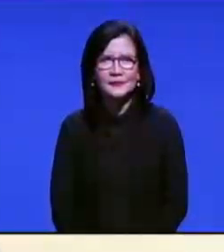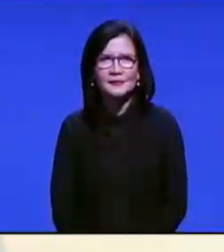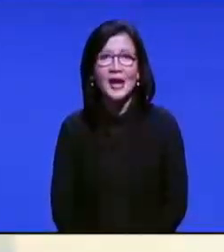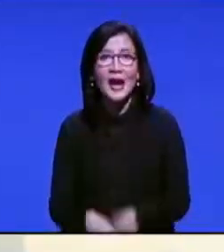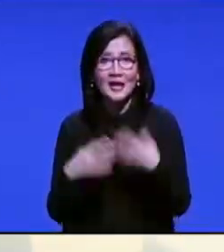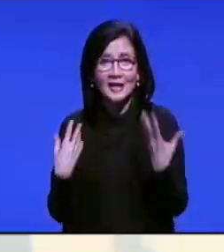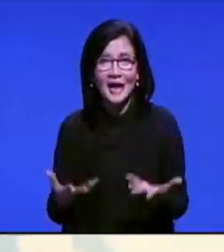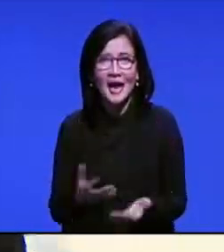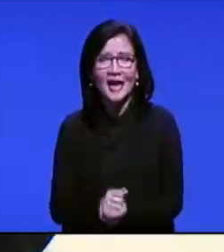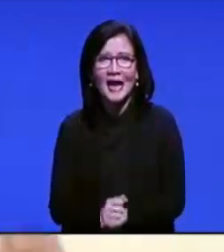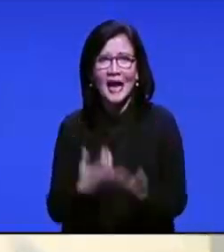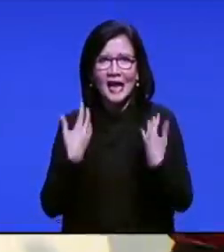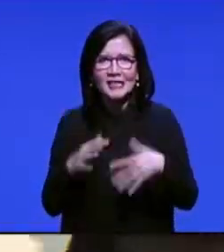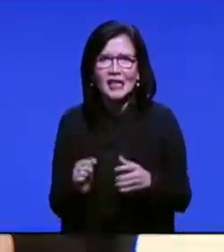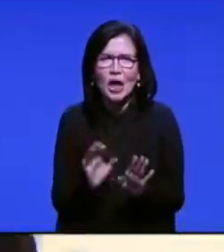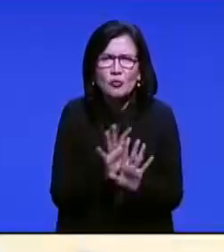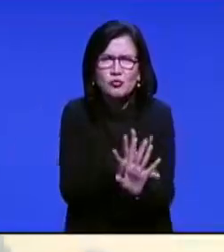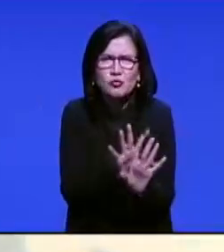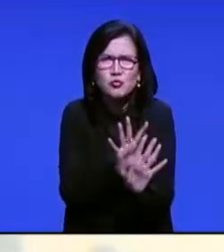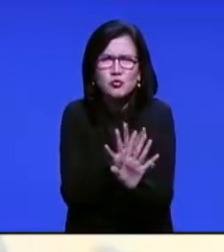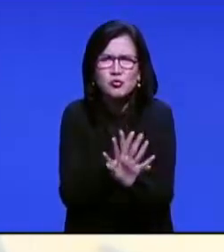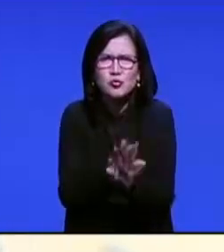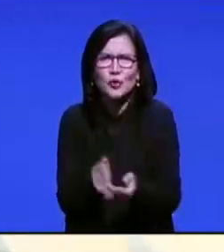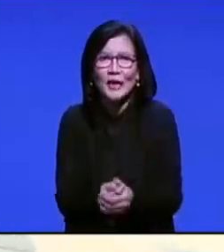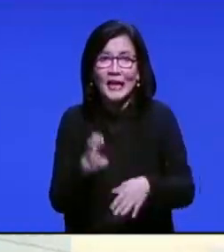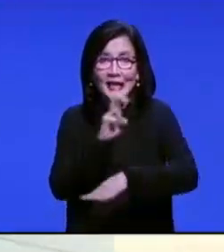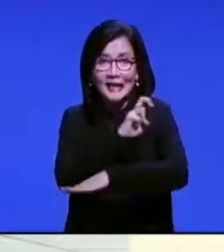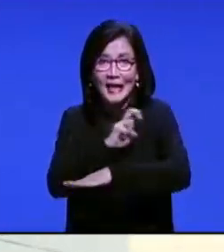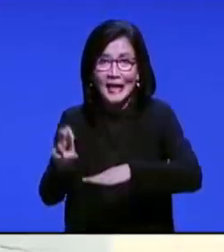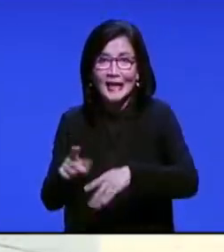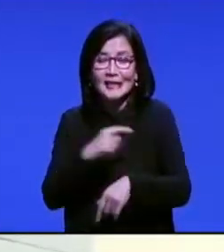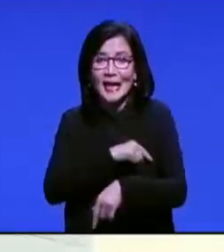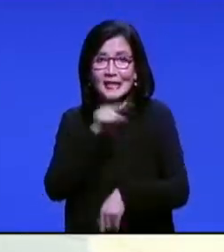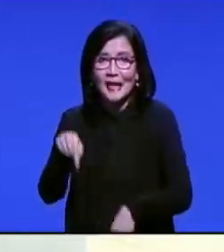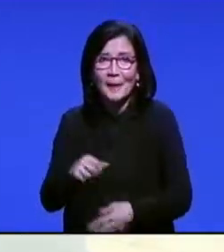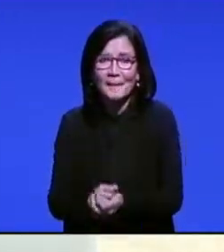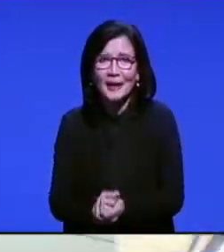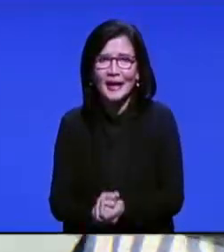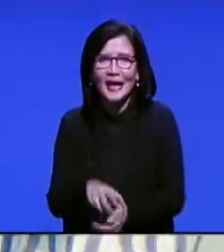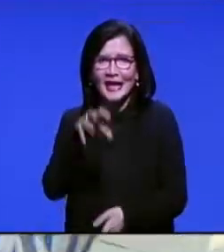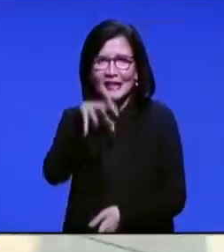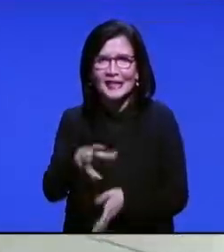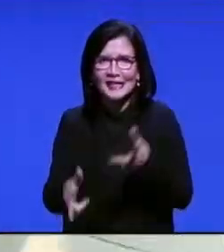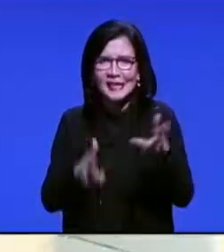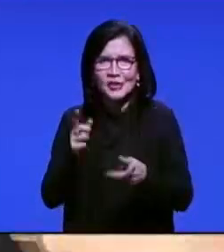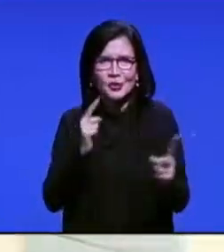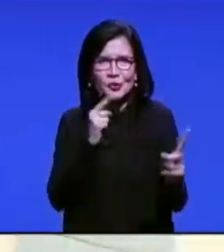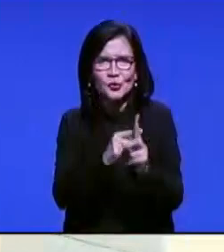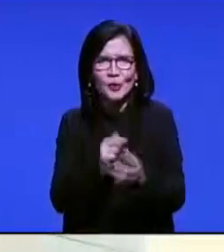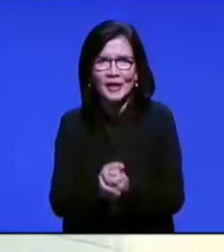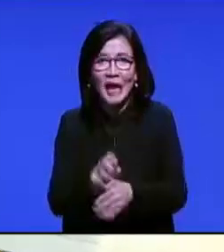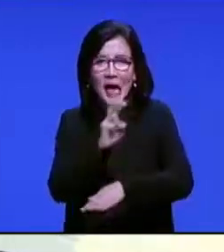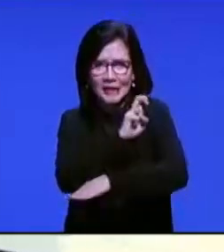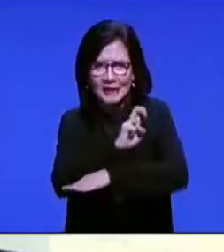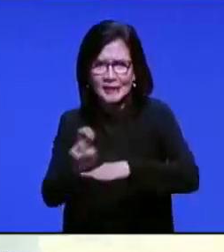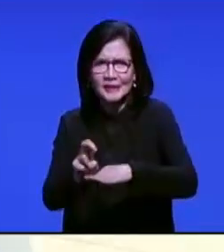Nah, setelah berdesak-desakan di KRL, ternyata saya sampai juga nih di stasiun tujuan. KRL juga menjadi salah